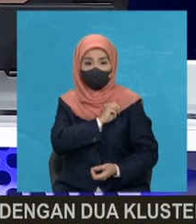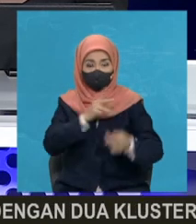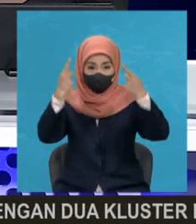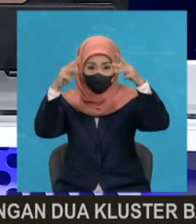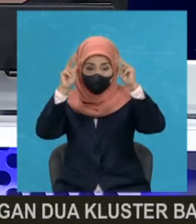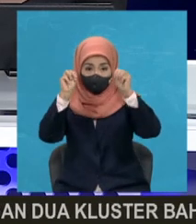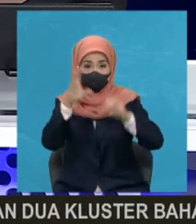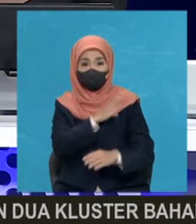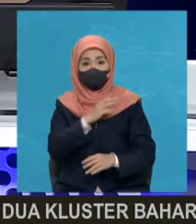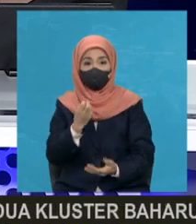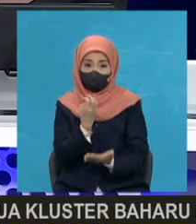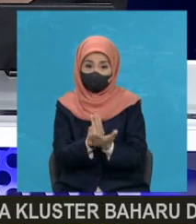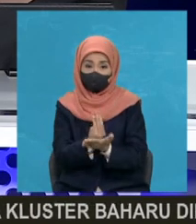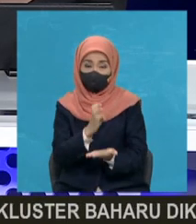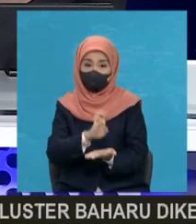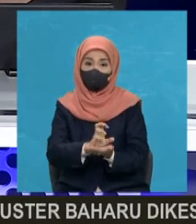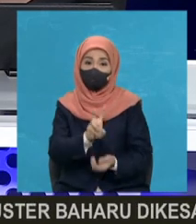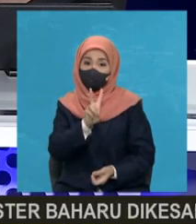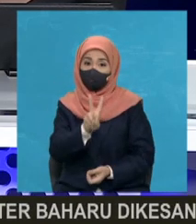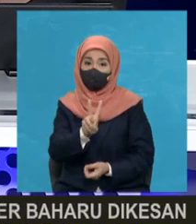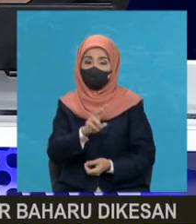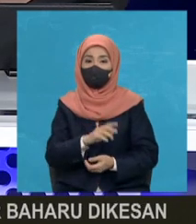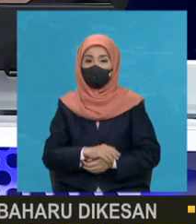menteri keuangan dan ekonomi kedua